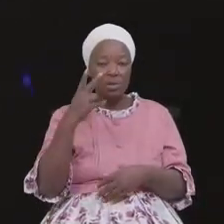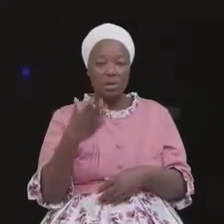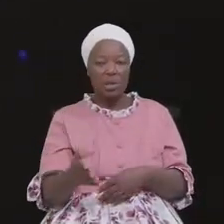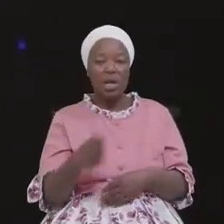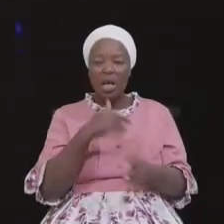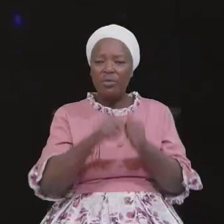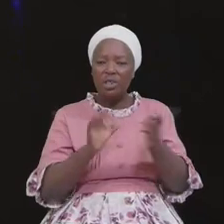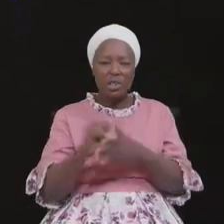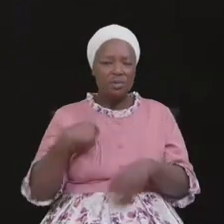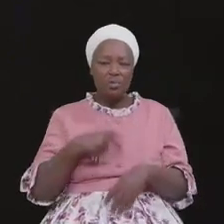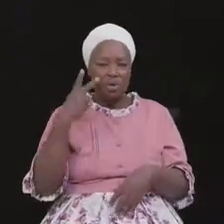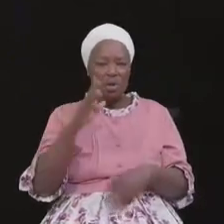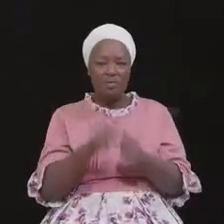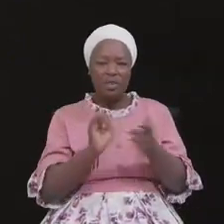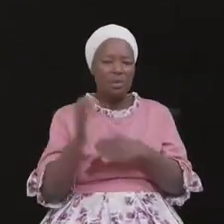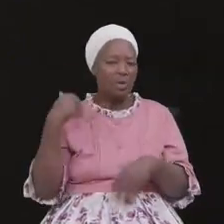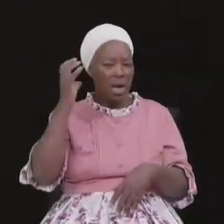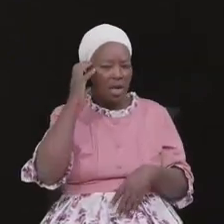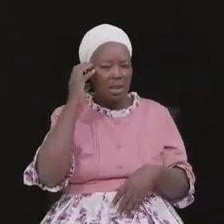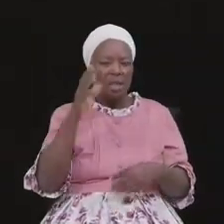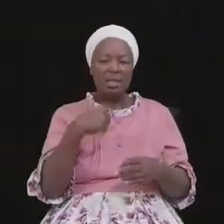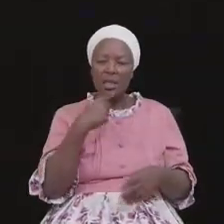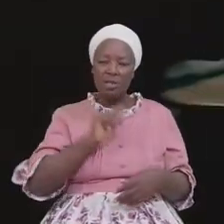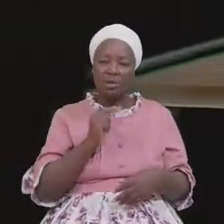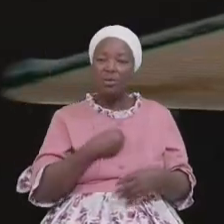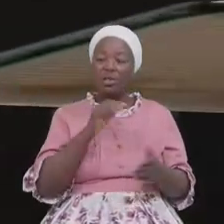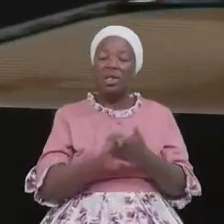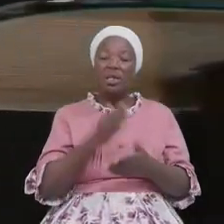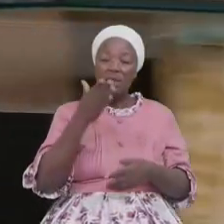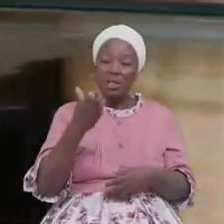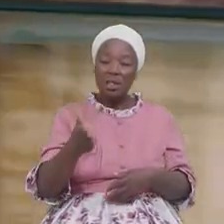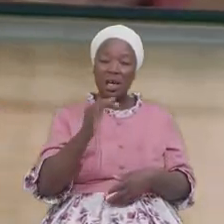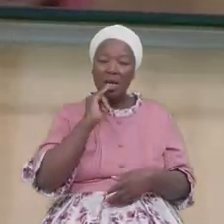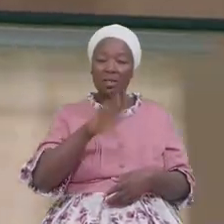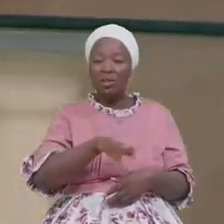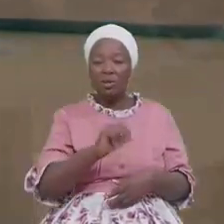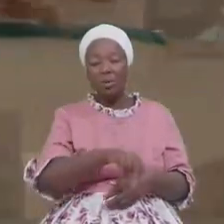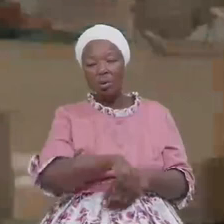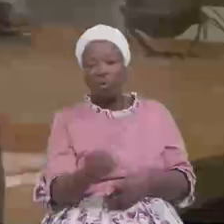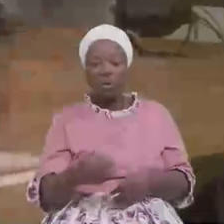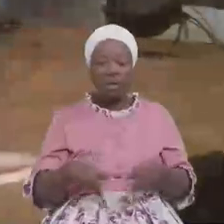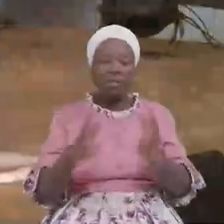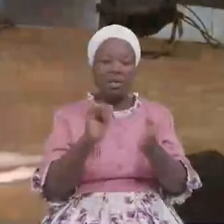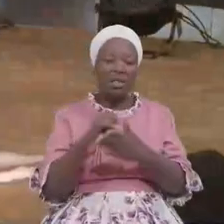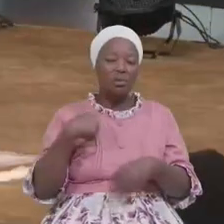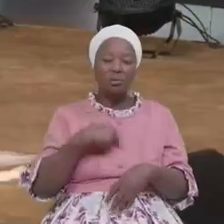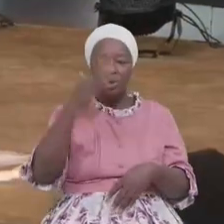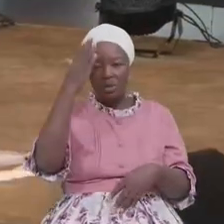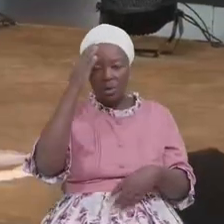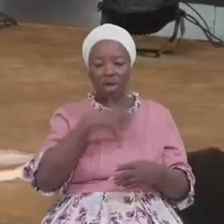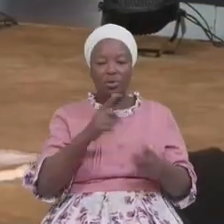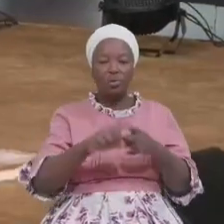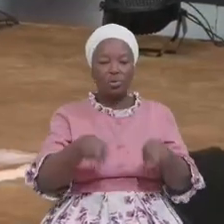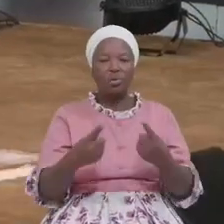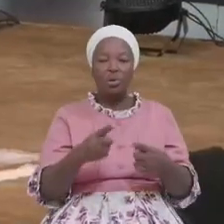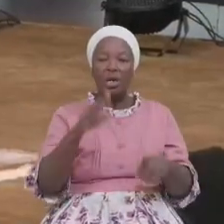ce que nous avons entendu nous montre qu'il n'y a pas d'autre direction à suivre que de marcher de